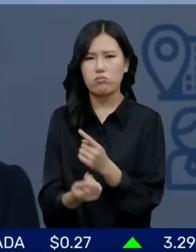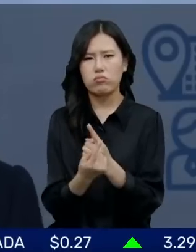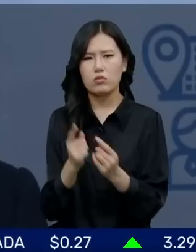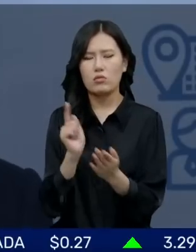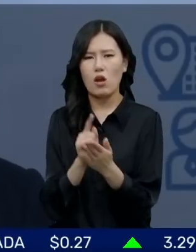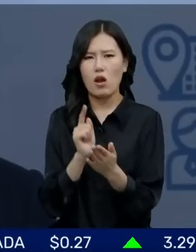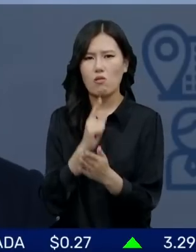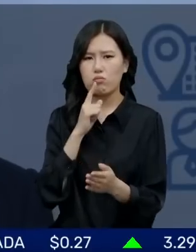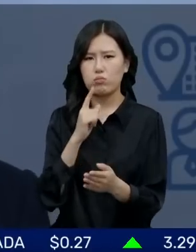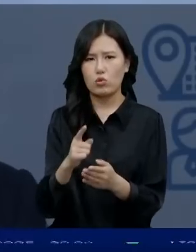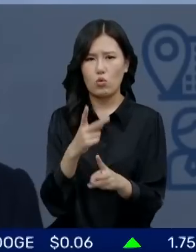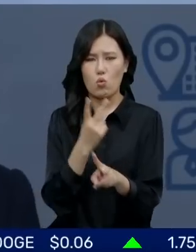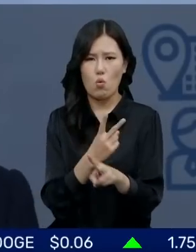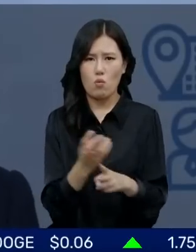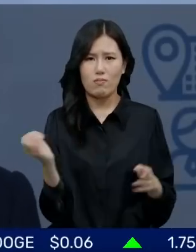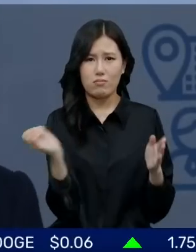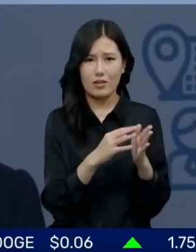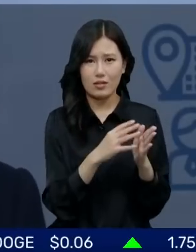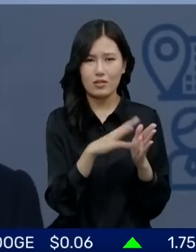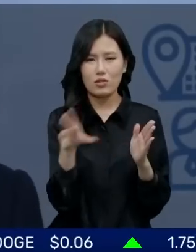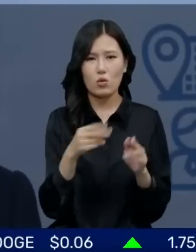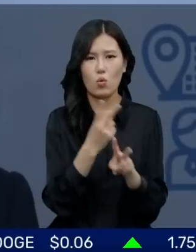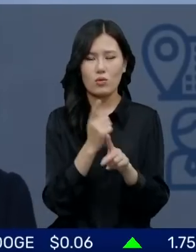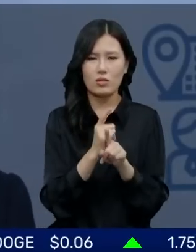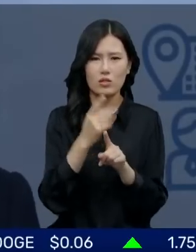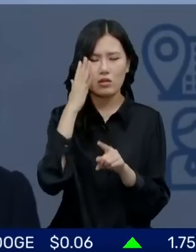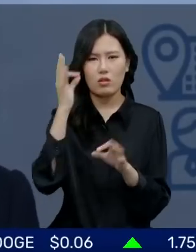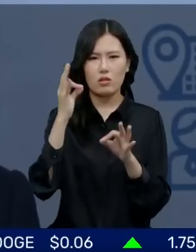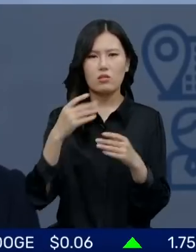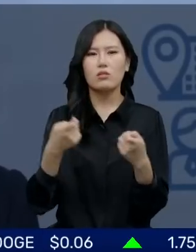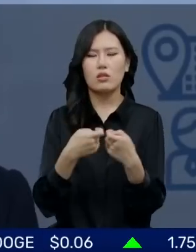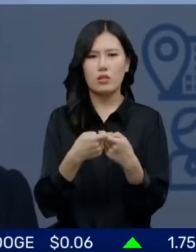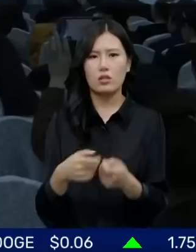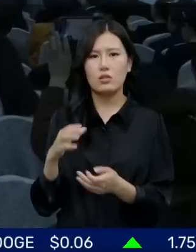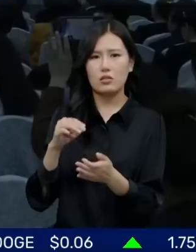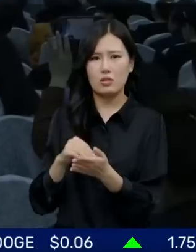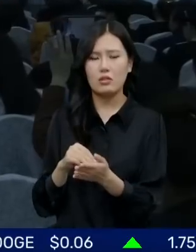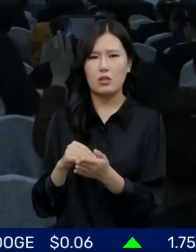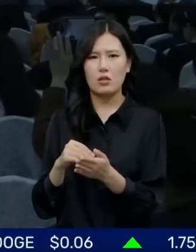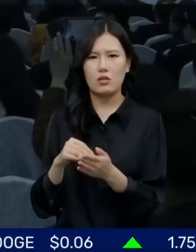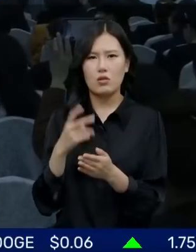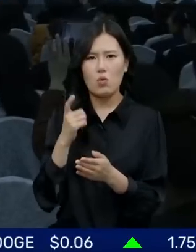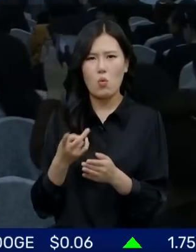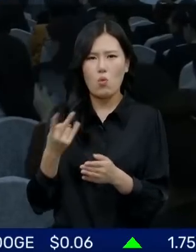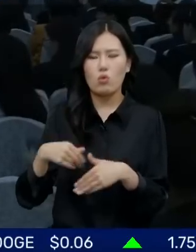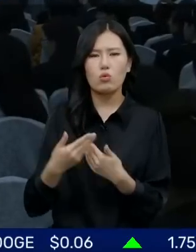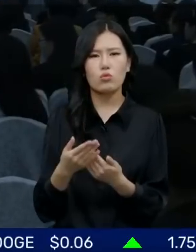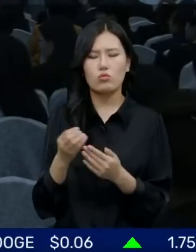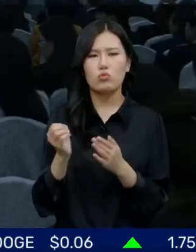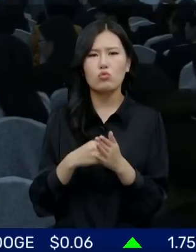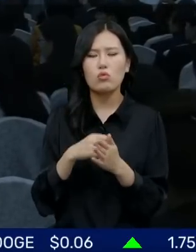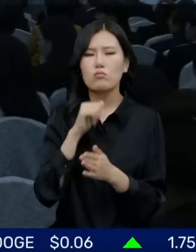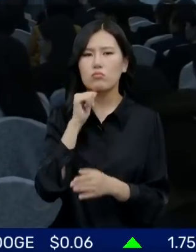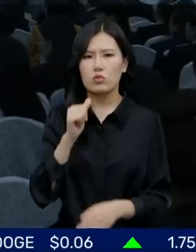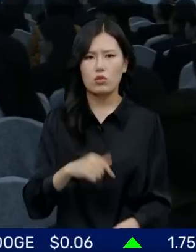хэлбэл хууль мэт мөрддөг байх ийм болгож чадах юм бол а гэхдээ стандарт өөрөө хүнд суртал байх ёсгүй. За Монгол Улсын